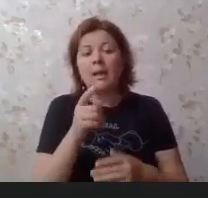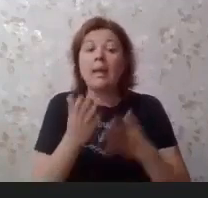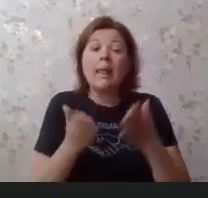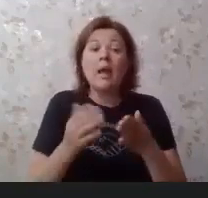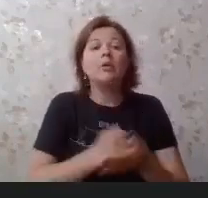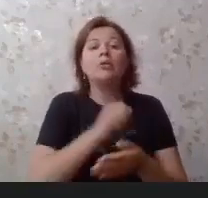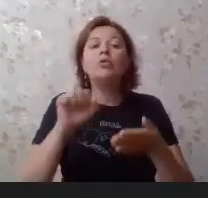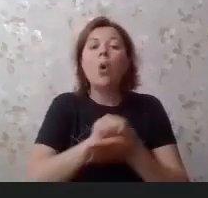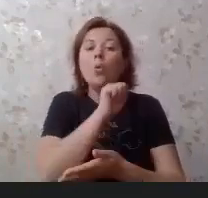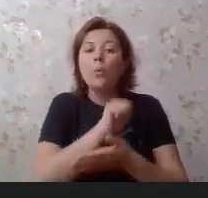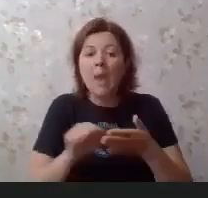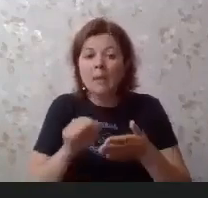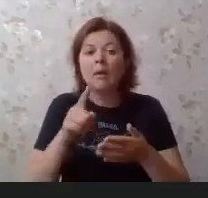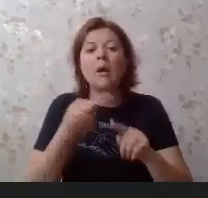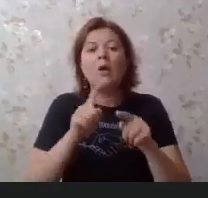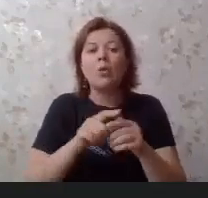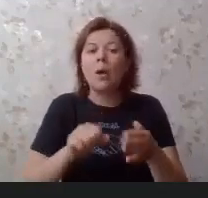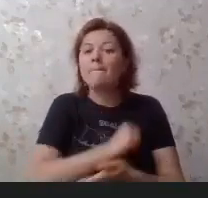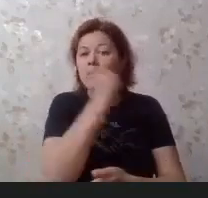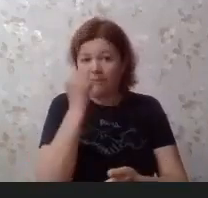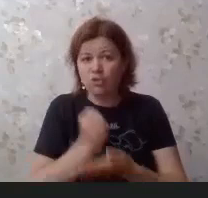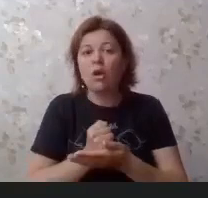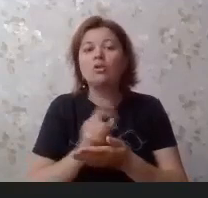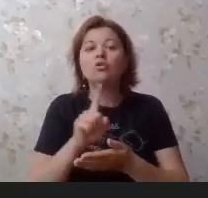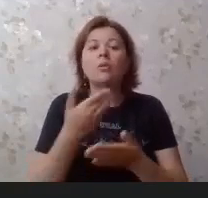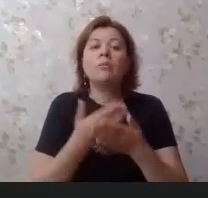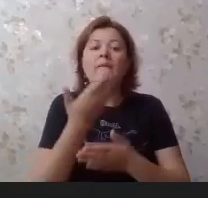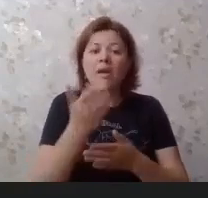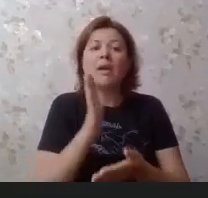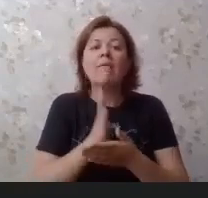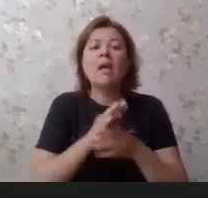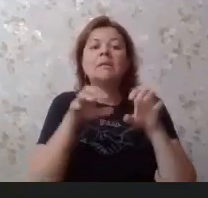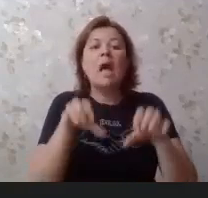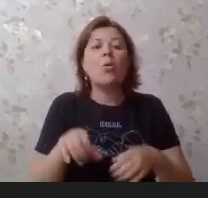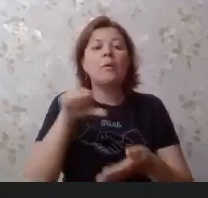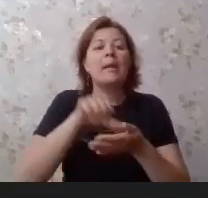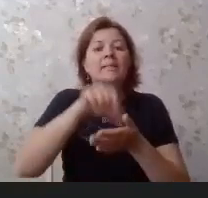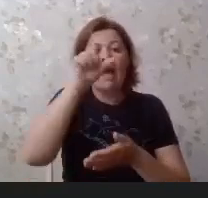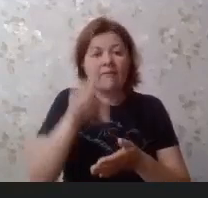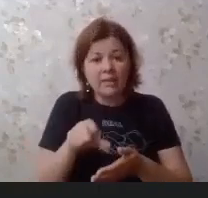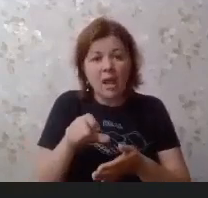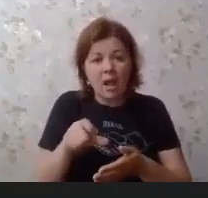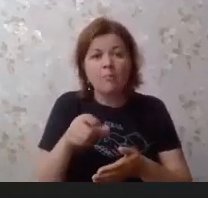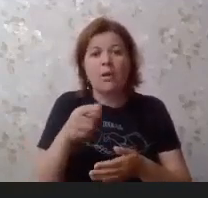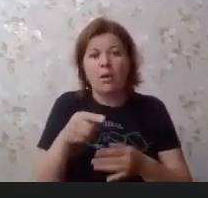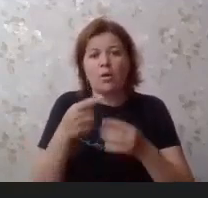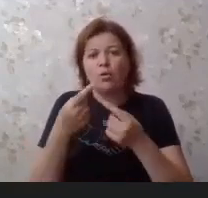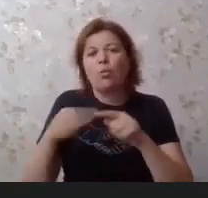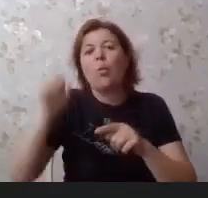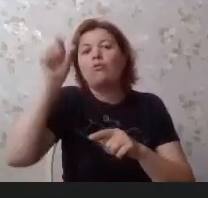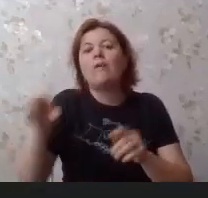подтверждающий, что вы являетесь представителем, законным представителем человека с инвалидностью. Ну